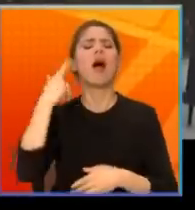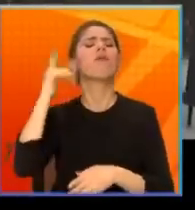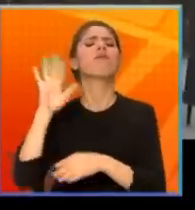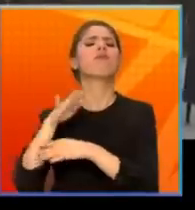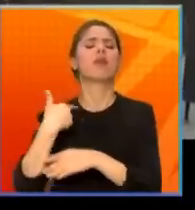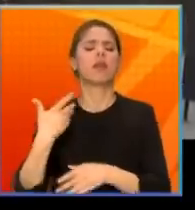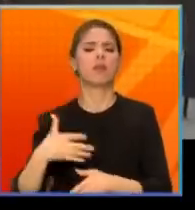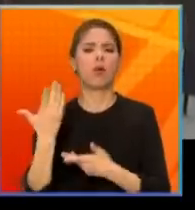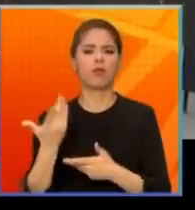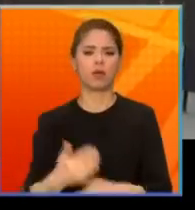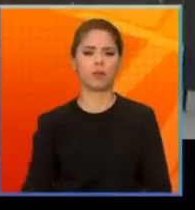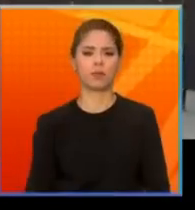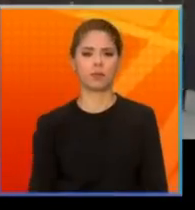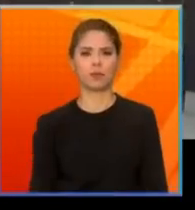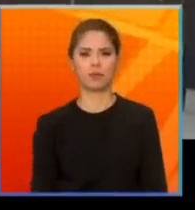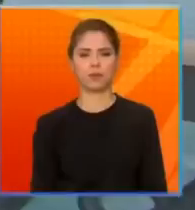Ne yapalım?